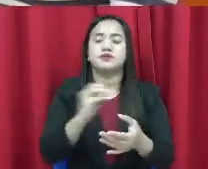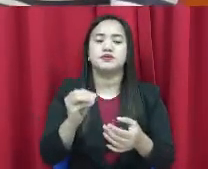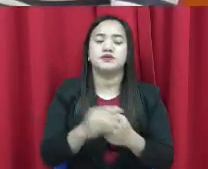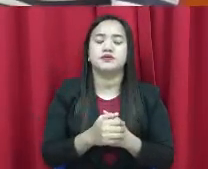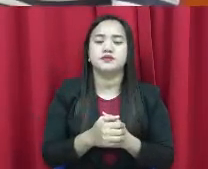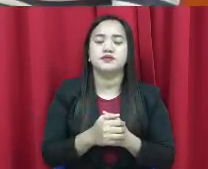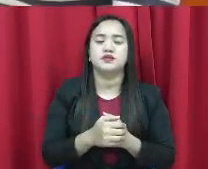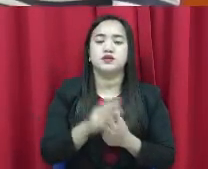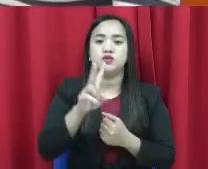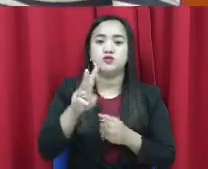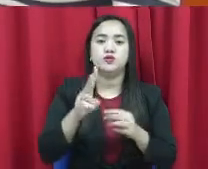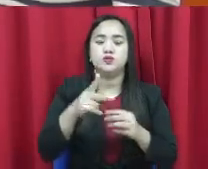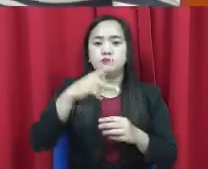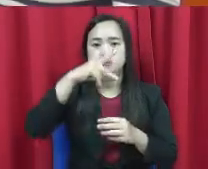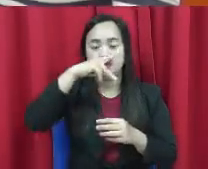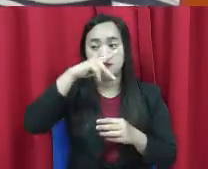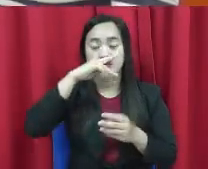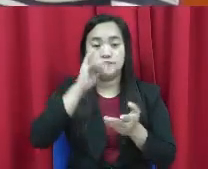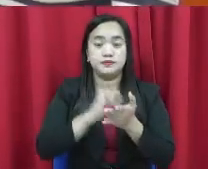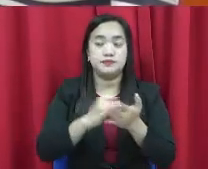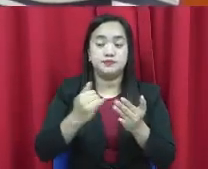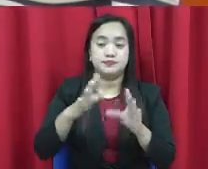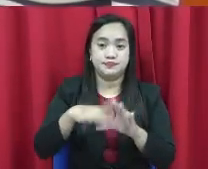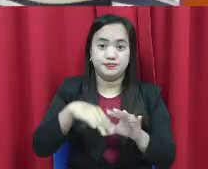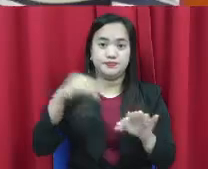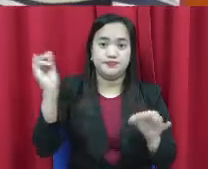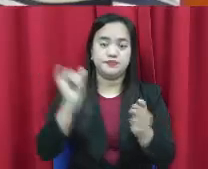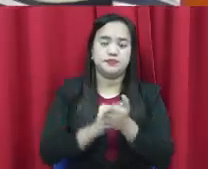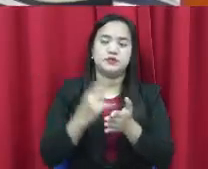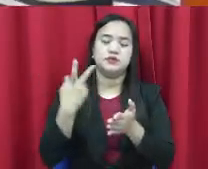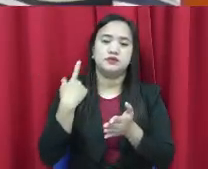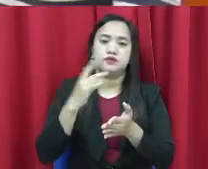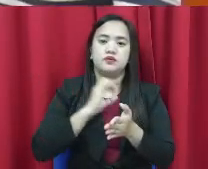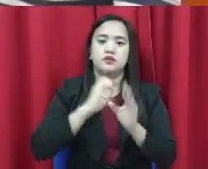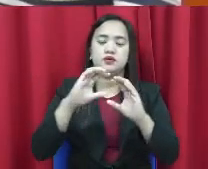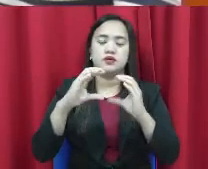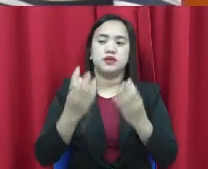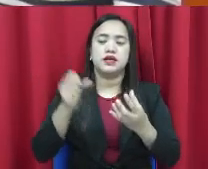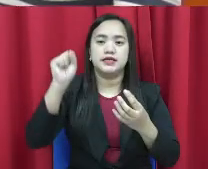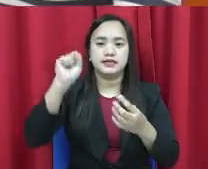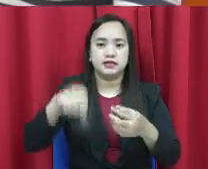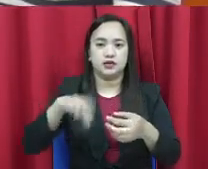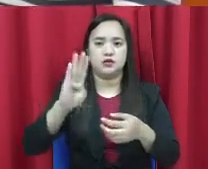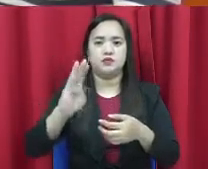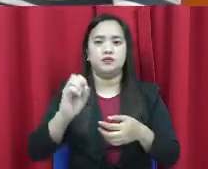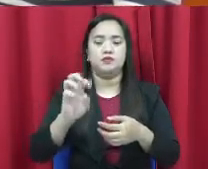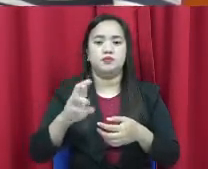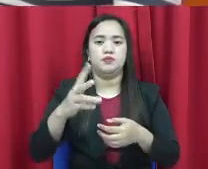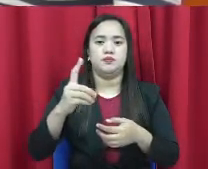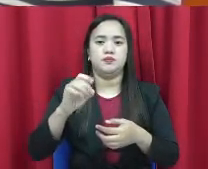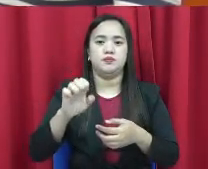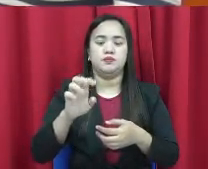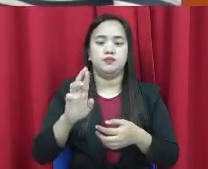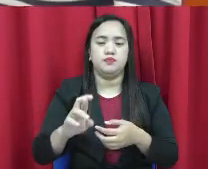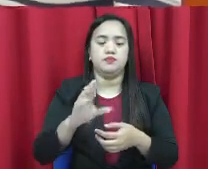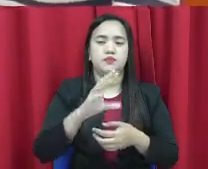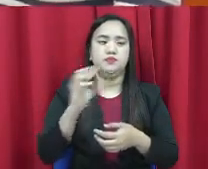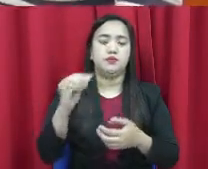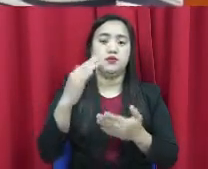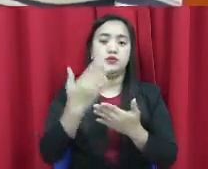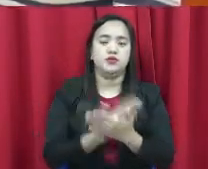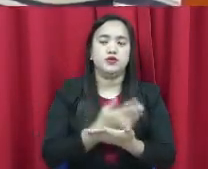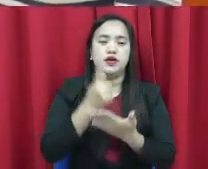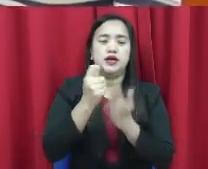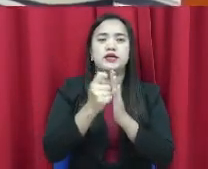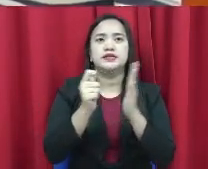ko ring batiin yung dalawang kids na diyan sa labas at Syempre po ang South Border mothers pati po ang mga new testament Wives manood